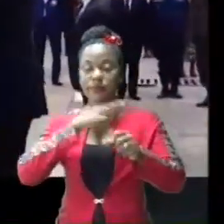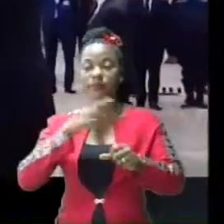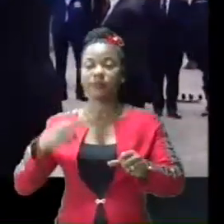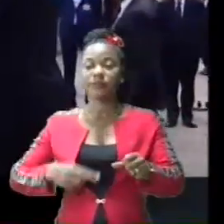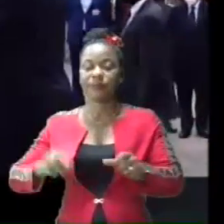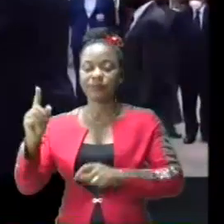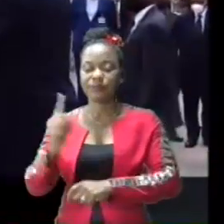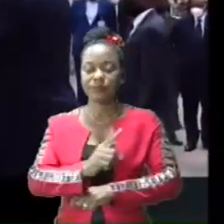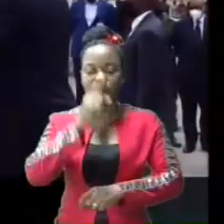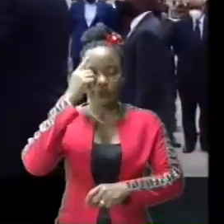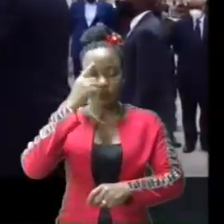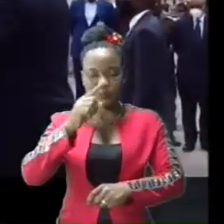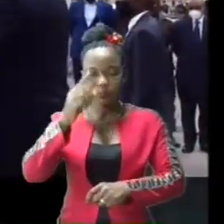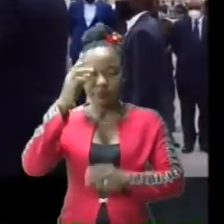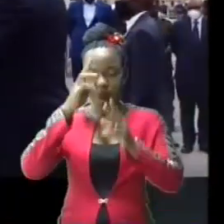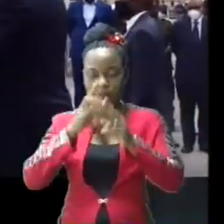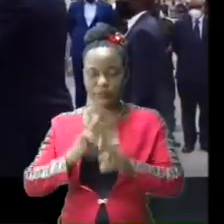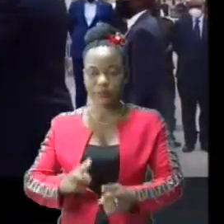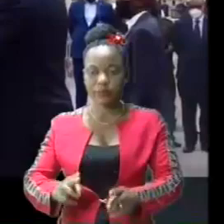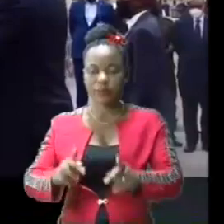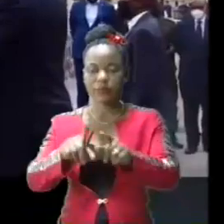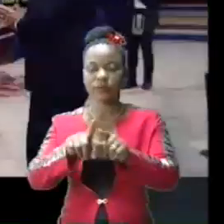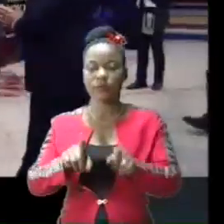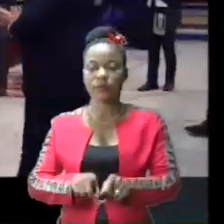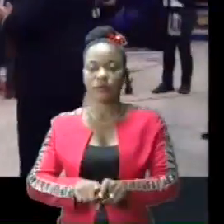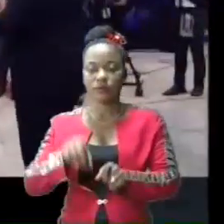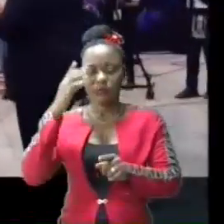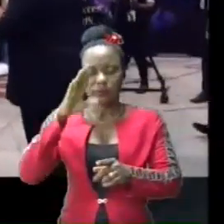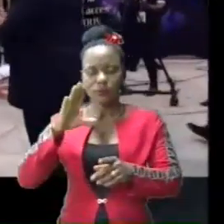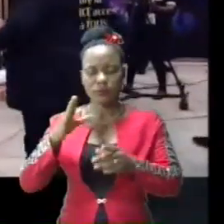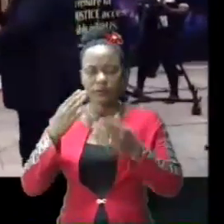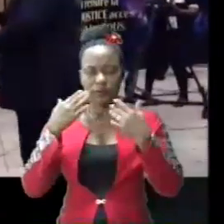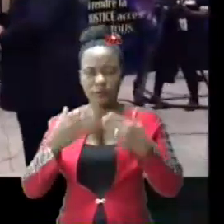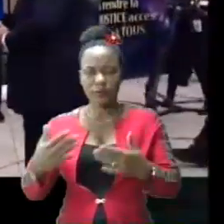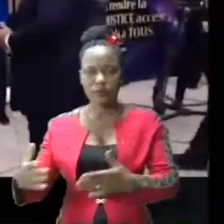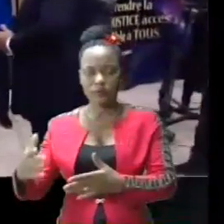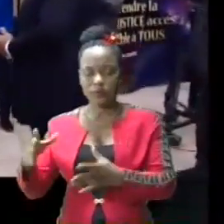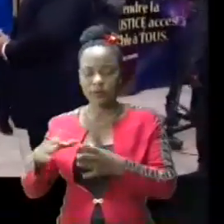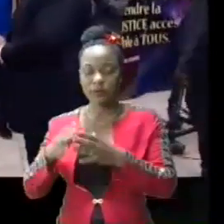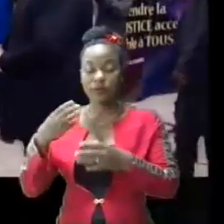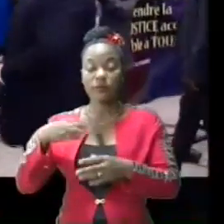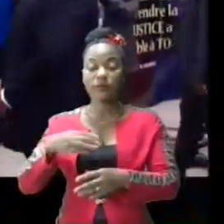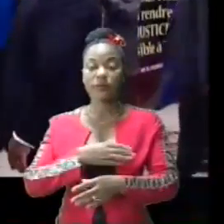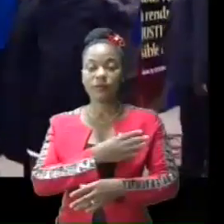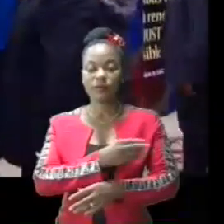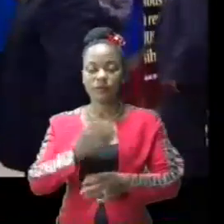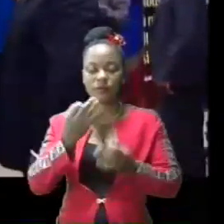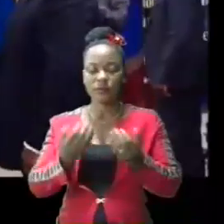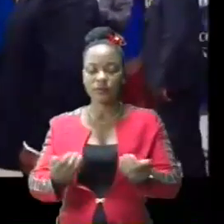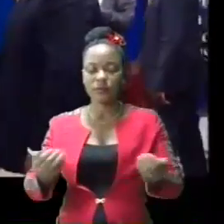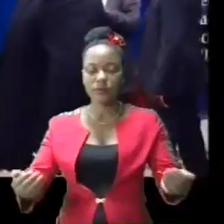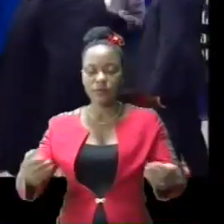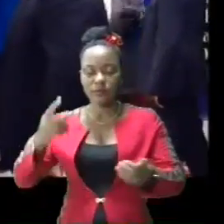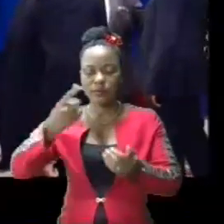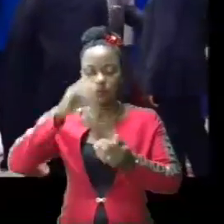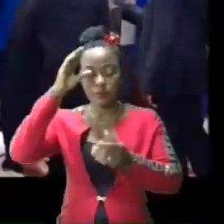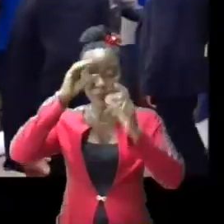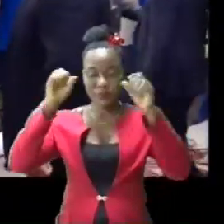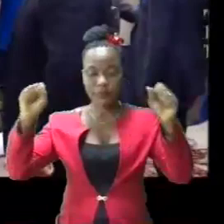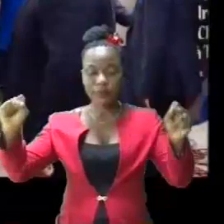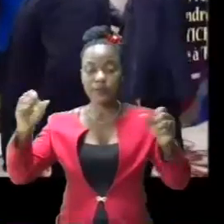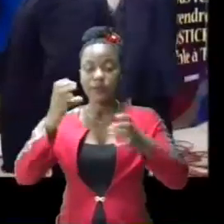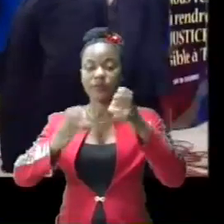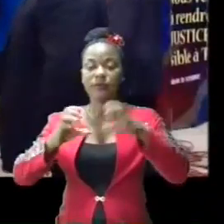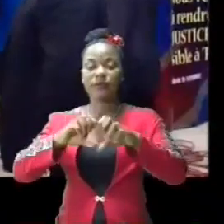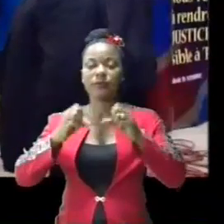le corps de l'illustre disparu. Il est allé ensuite compatir avec l'épouse et les enfants du premier président de la Cour de